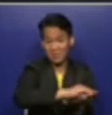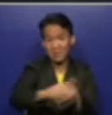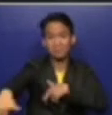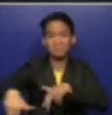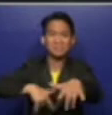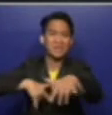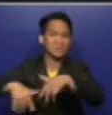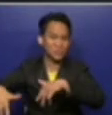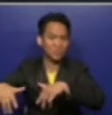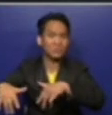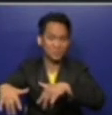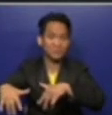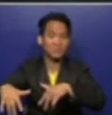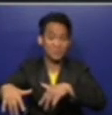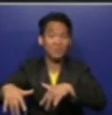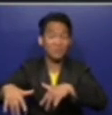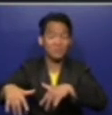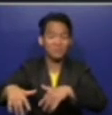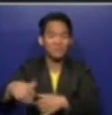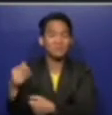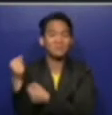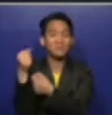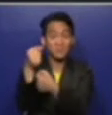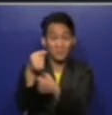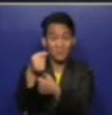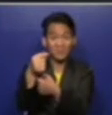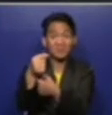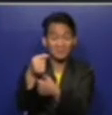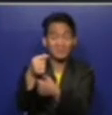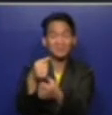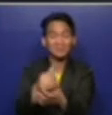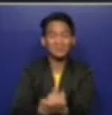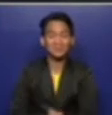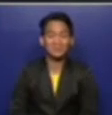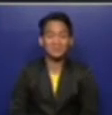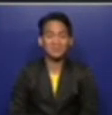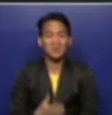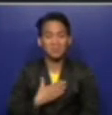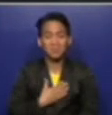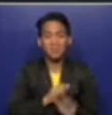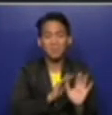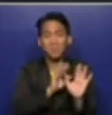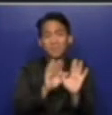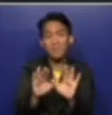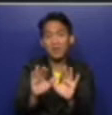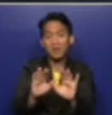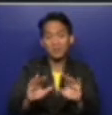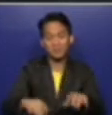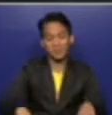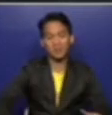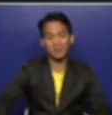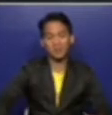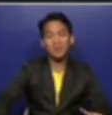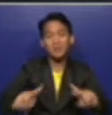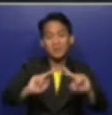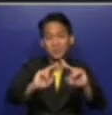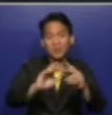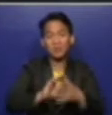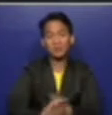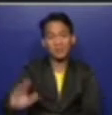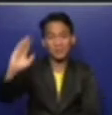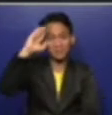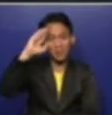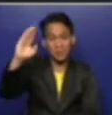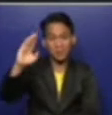ก่อนอื่นผมต้องกราบขอบพระคุณท่านประธานครับผ่านไปยังท่านรัฐมนตรีช่วยว่าการกระทรวงกลาโหมพลเอก